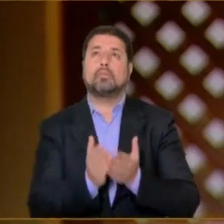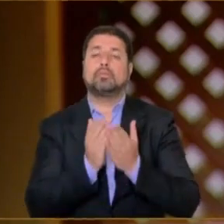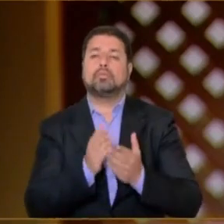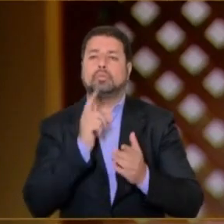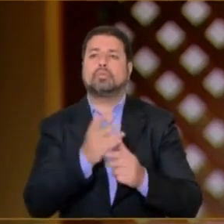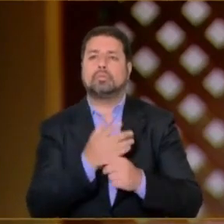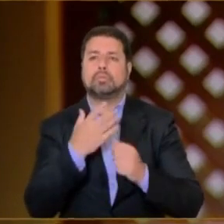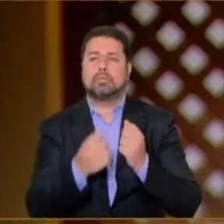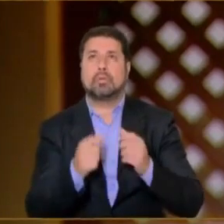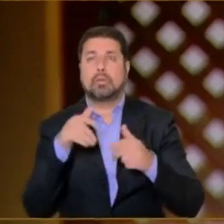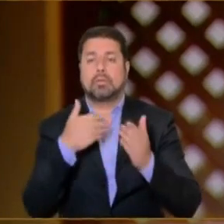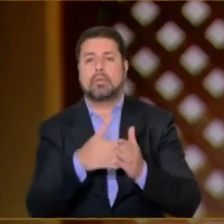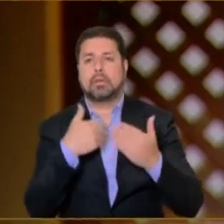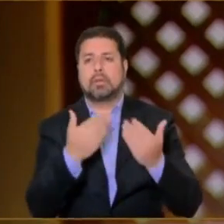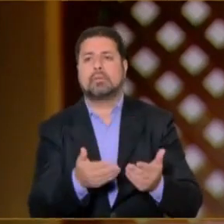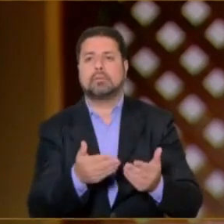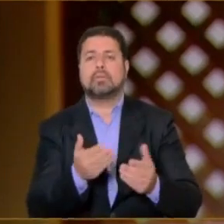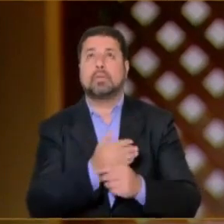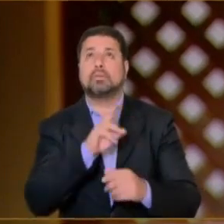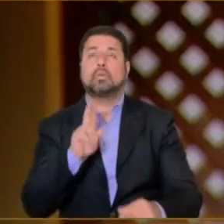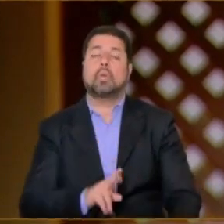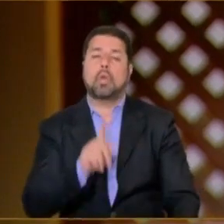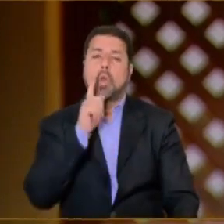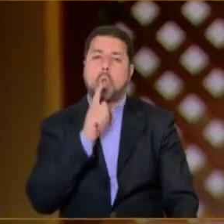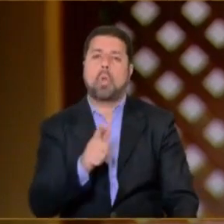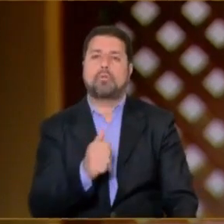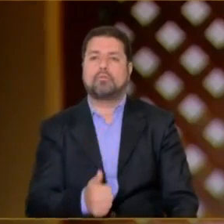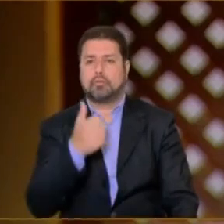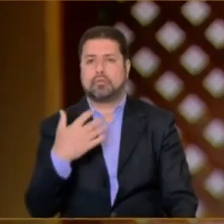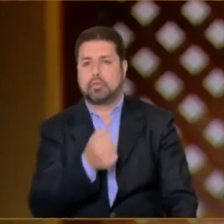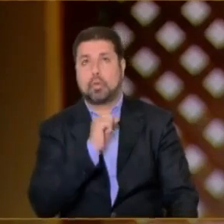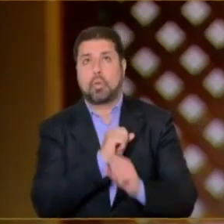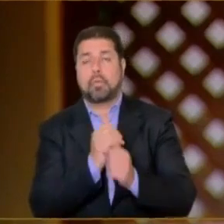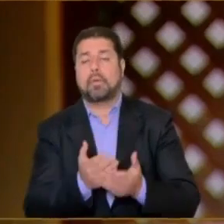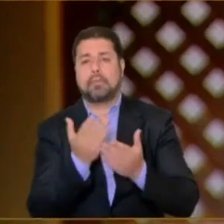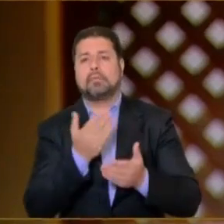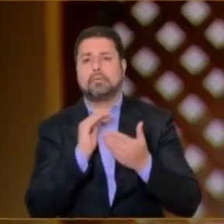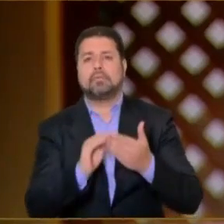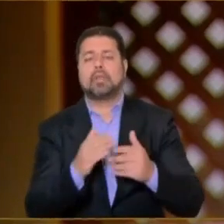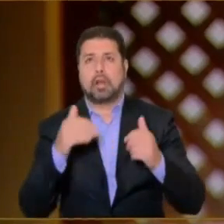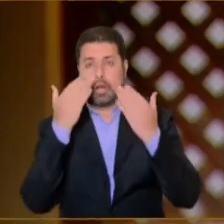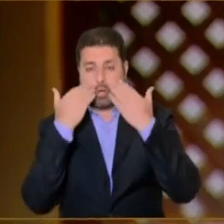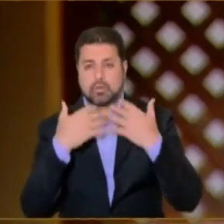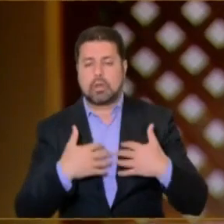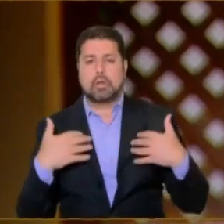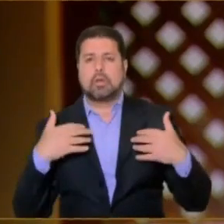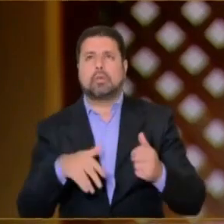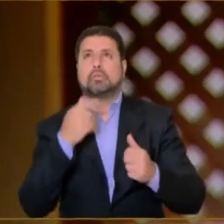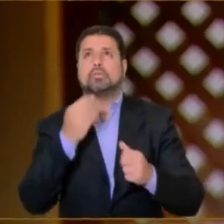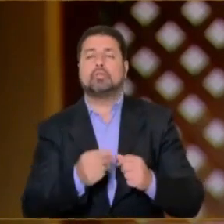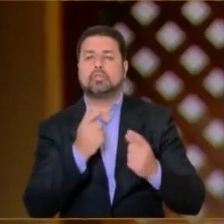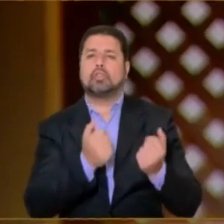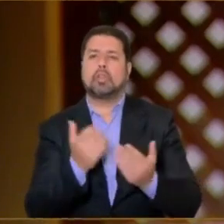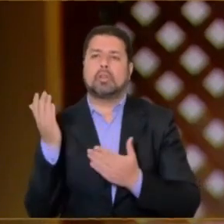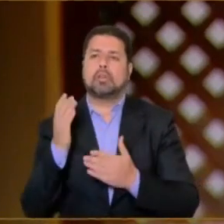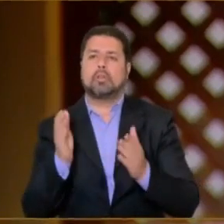مولانا من السلب بعد العطاء ونسالك يا ربنا الفوز يوم القضاء وعيش السعداء ومنازل